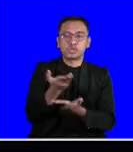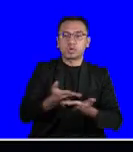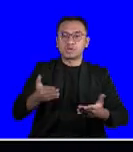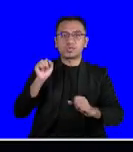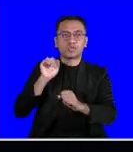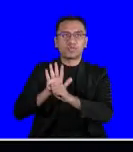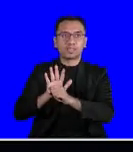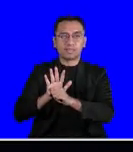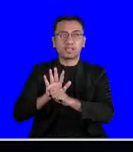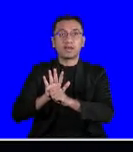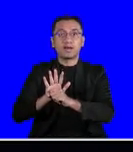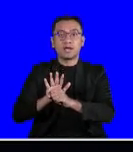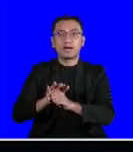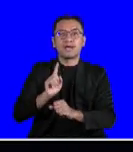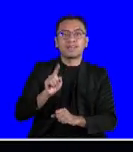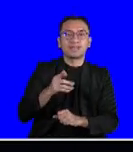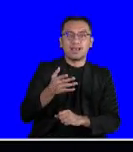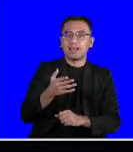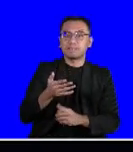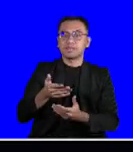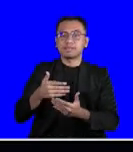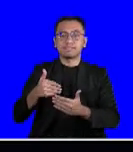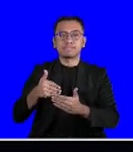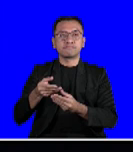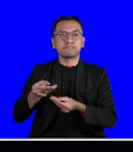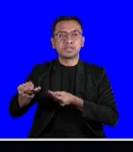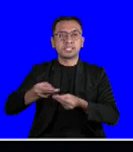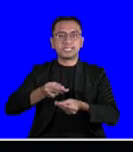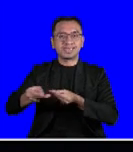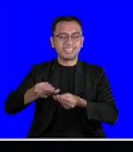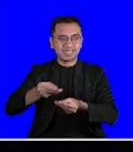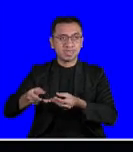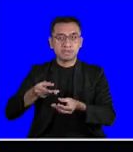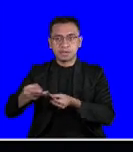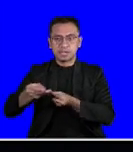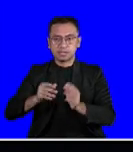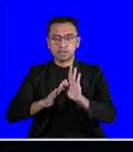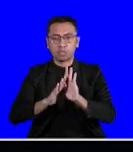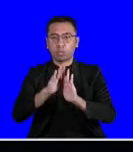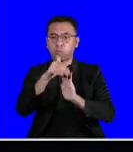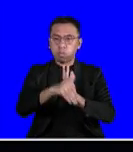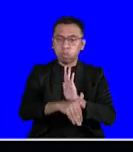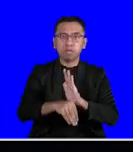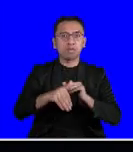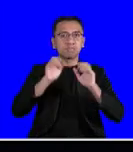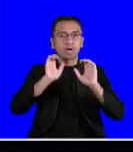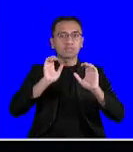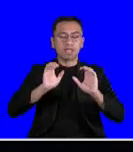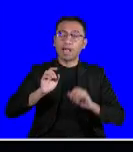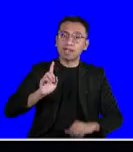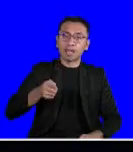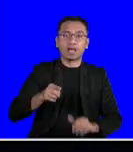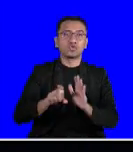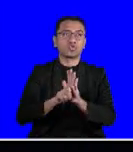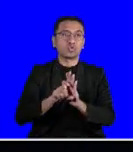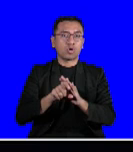ada beberapa jenis industri yang memang mengalami penurunan yang signifikan. Misalnya,